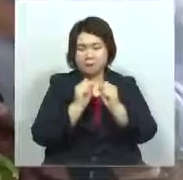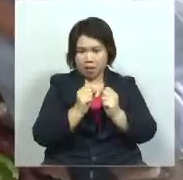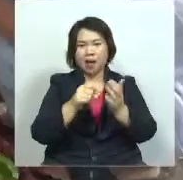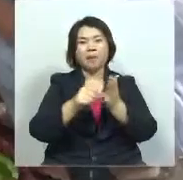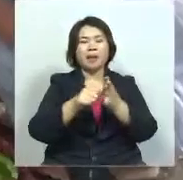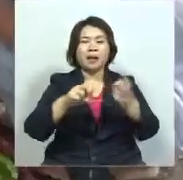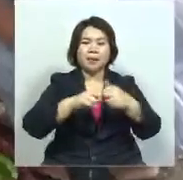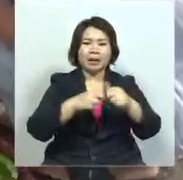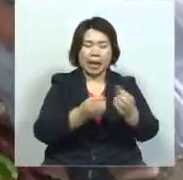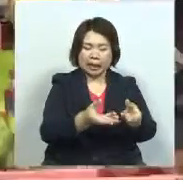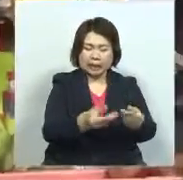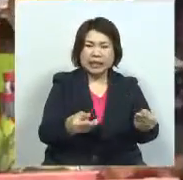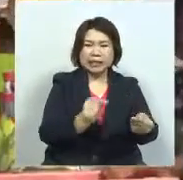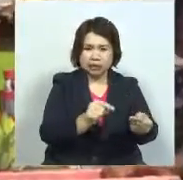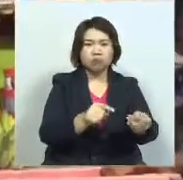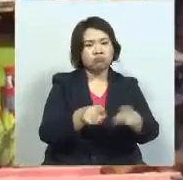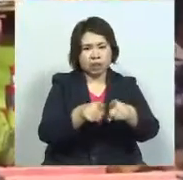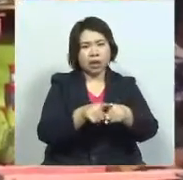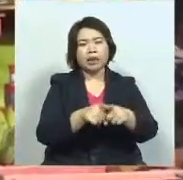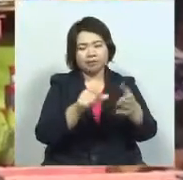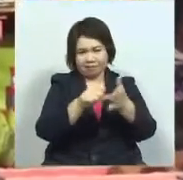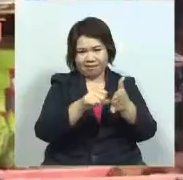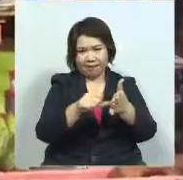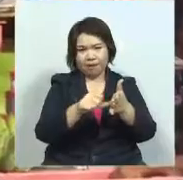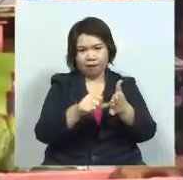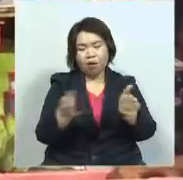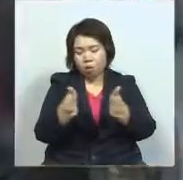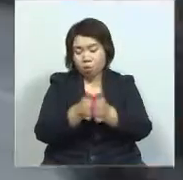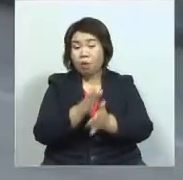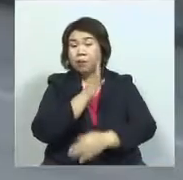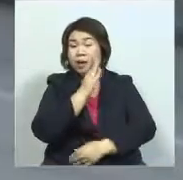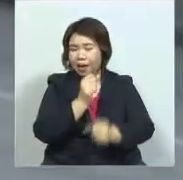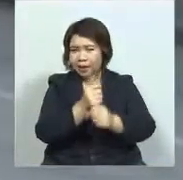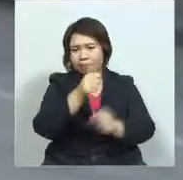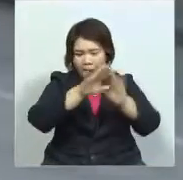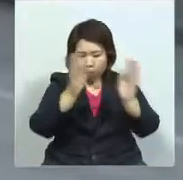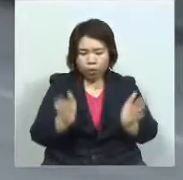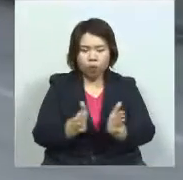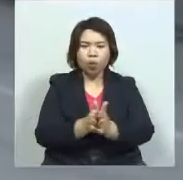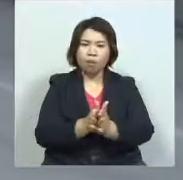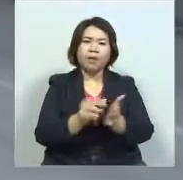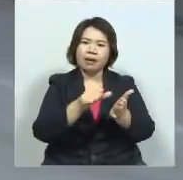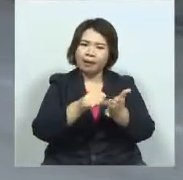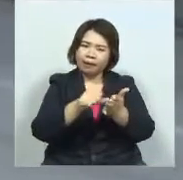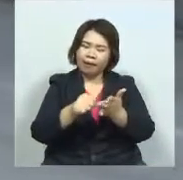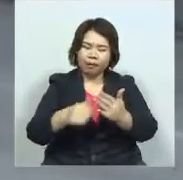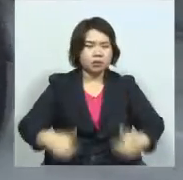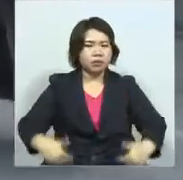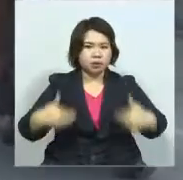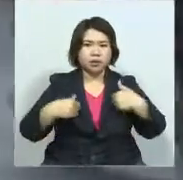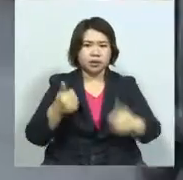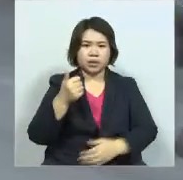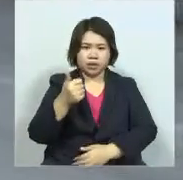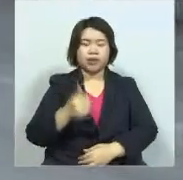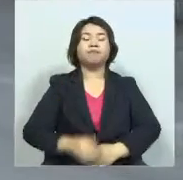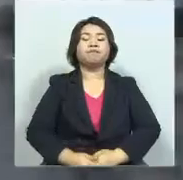แก้ปัญหาเรื่องที่ดินทำกินควบคู่ไปด้วยซึ่งทั้งหมดนี้จะช่วยทำให้การแก้ปัญหาทำได้อย่างยั่งยืนค่ะนอกจากนี้นายกรั